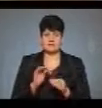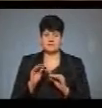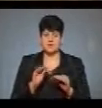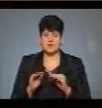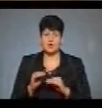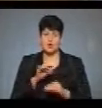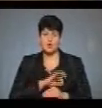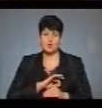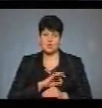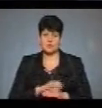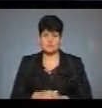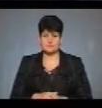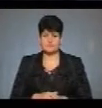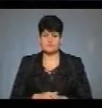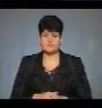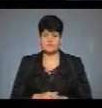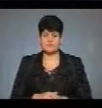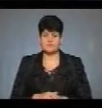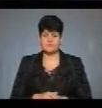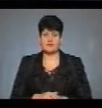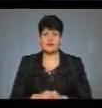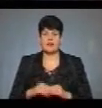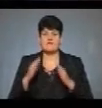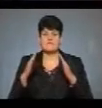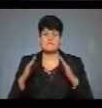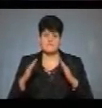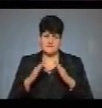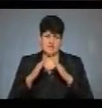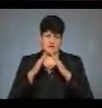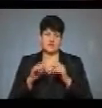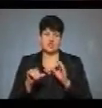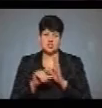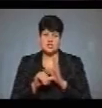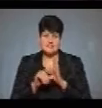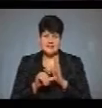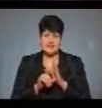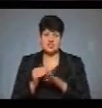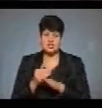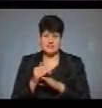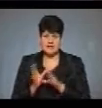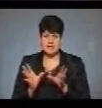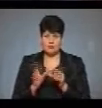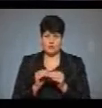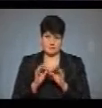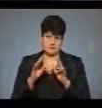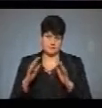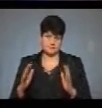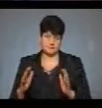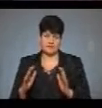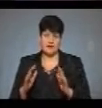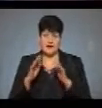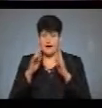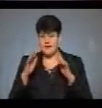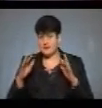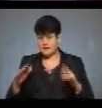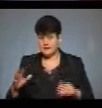Антонюк. Верхівка з 6 частин, які випікалися окремо, потім поєднувалися у таку чудову композицію. А ялинка